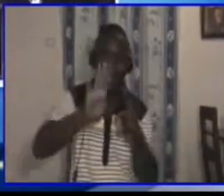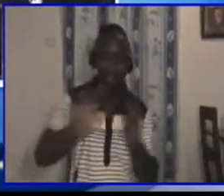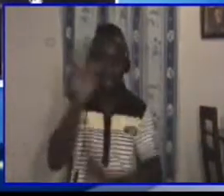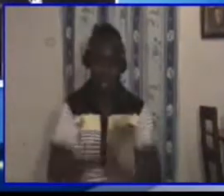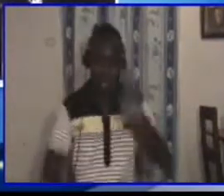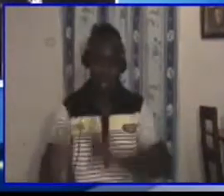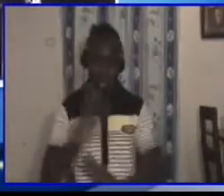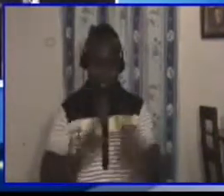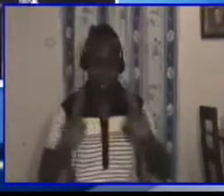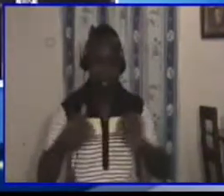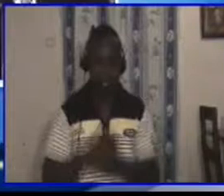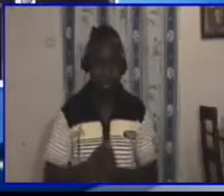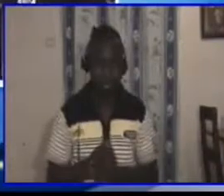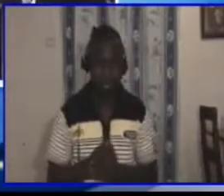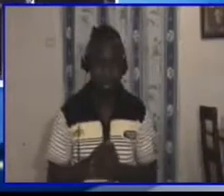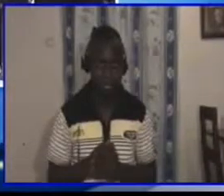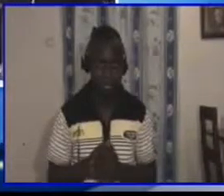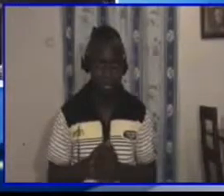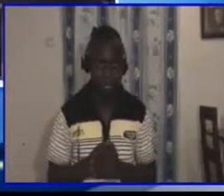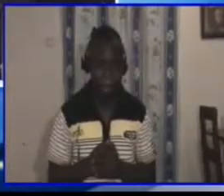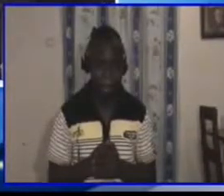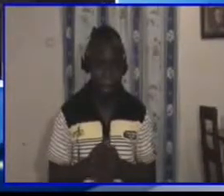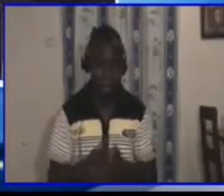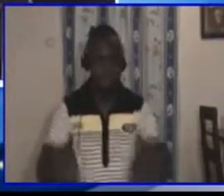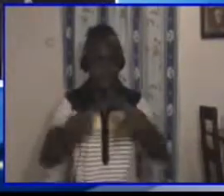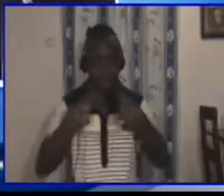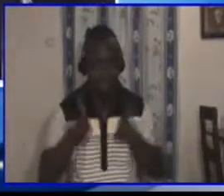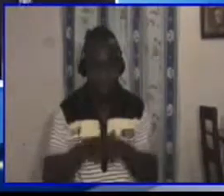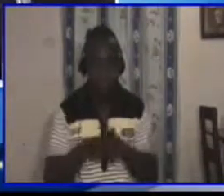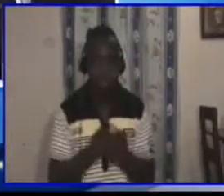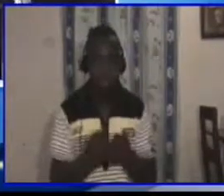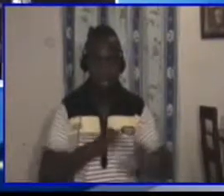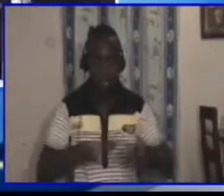rimaniamo con la parola di dio